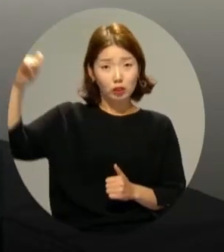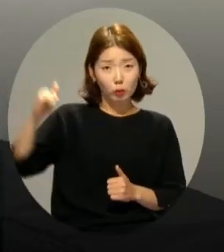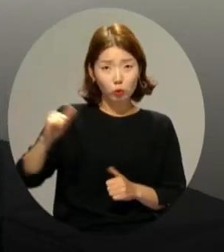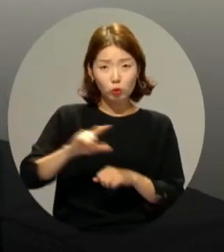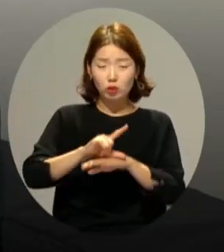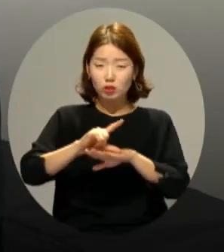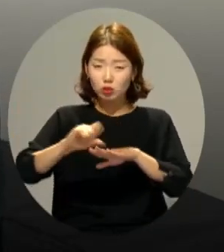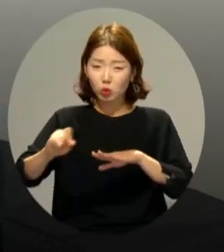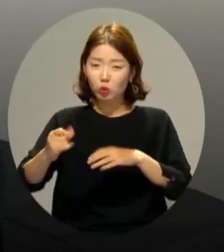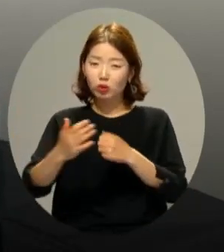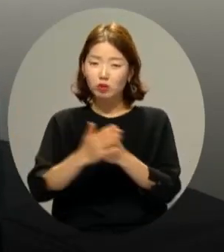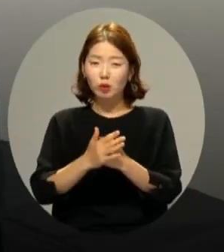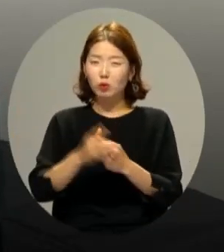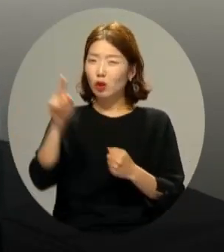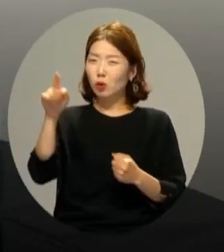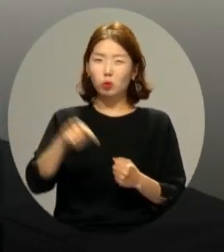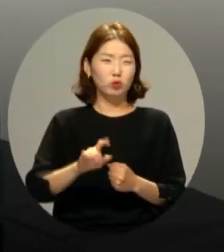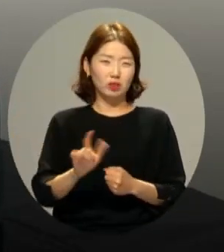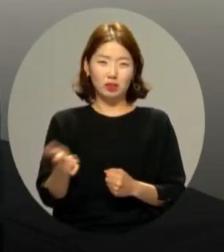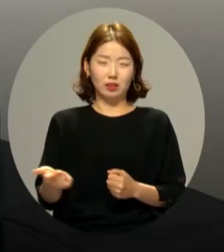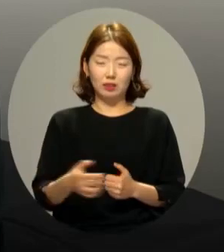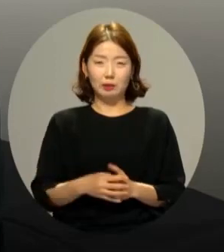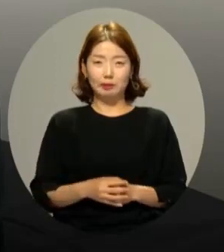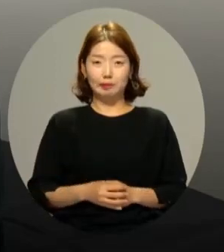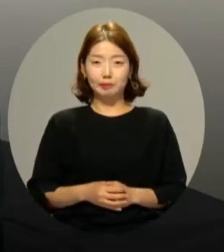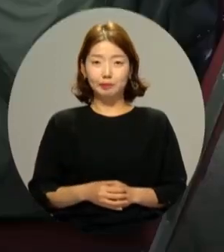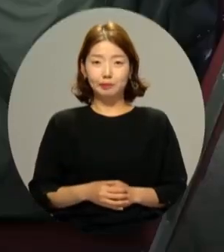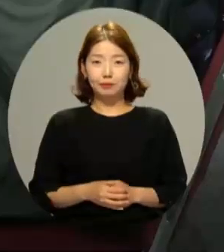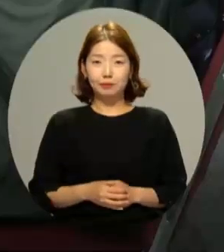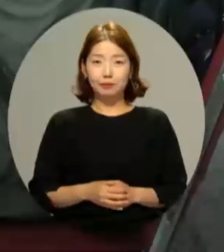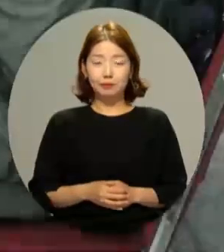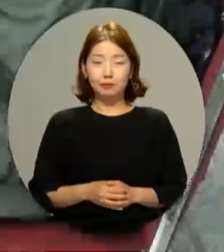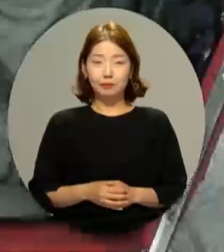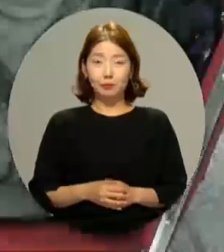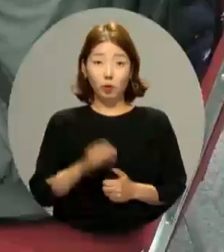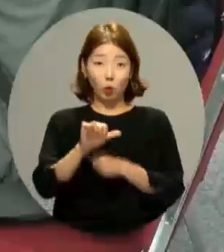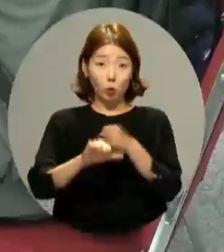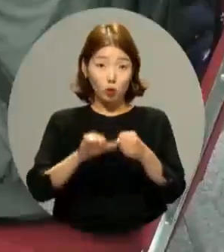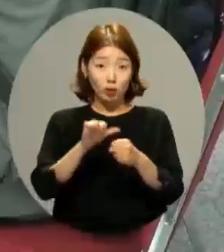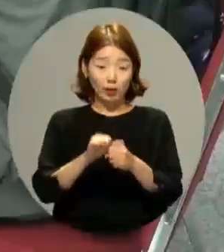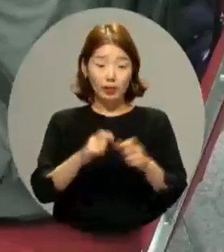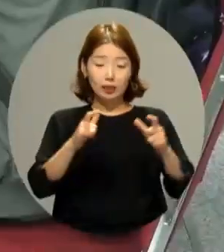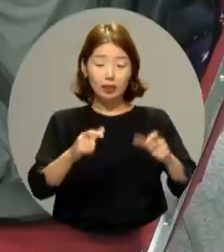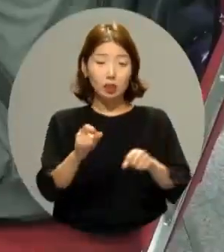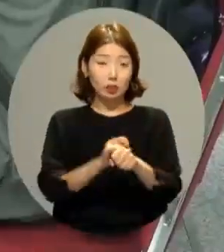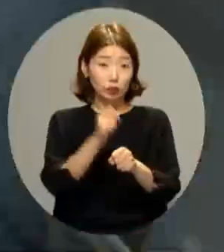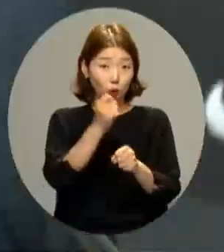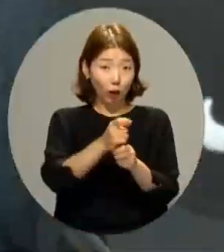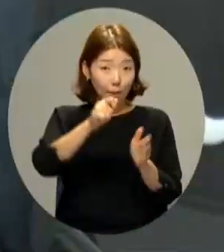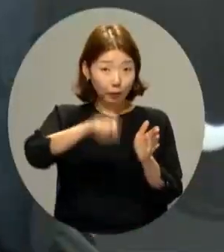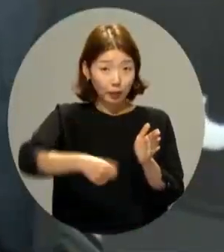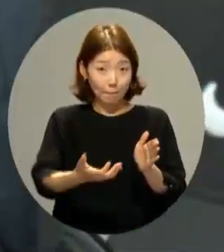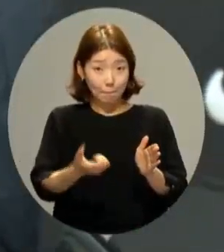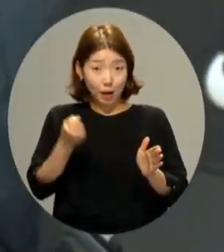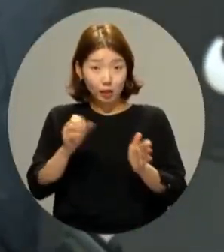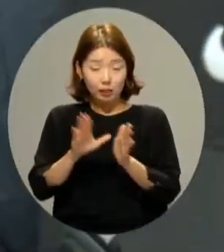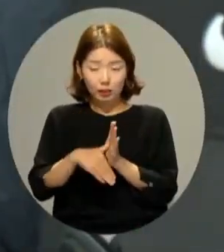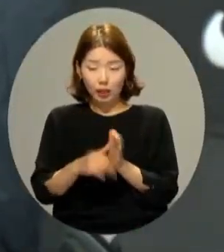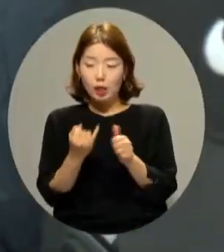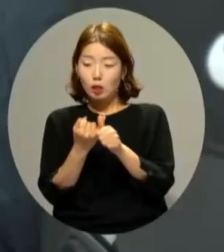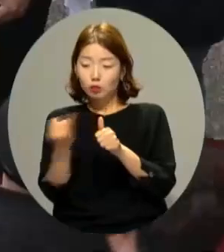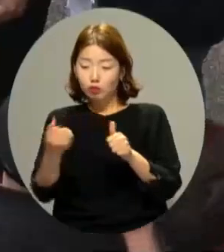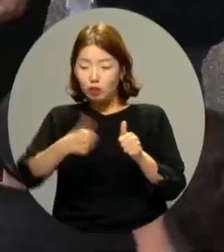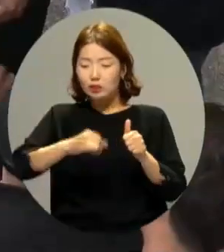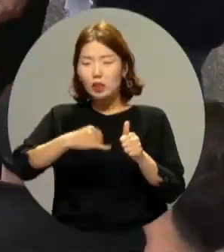마저도 시골이다 보니까 안 온단 말이에요 5년짜리 지역 특화형 비자를 취득하면 배우자와